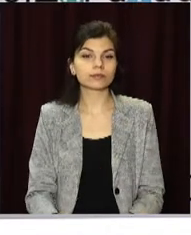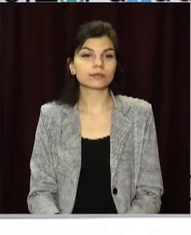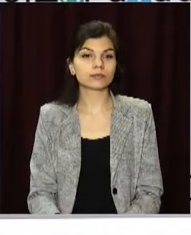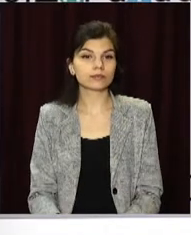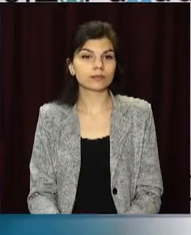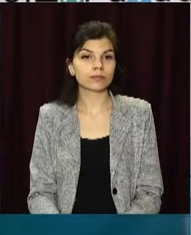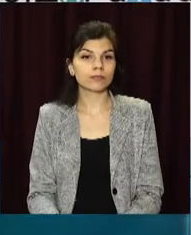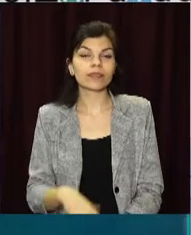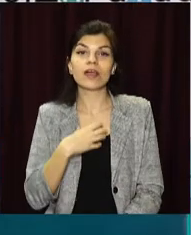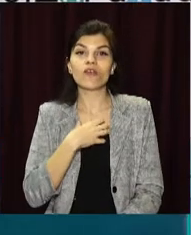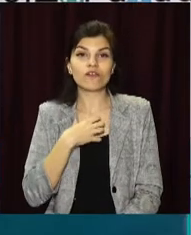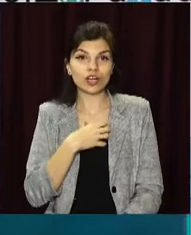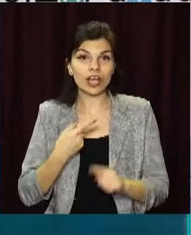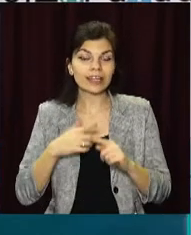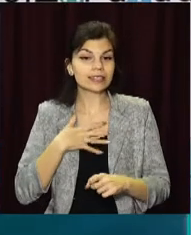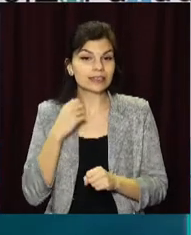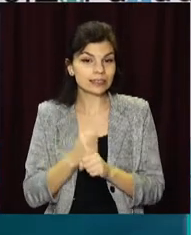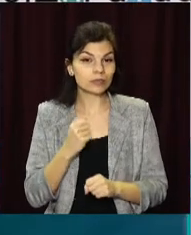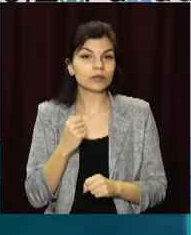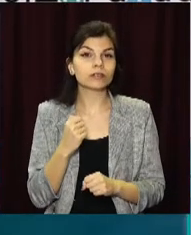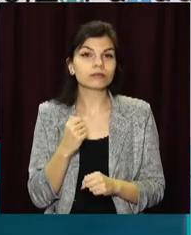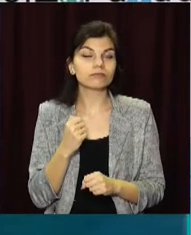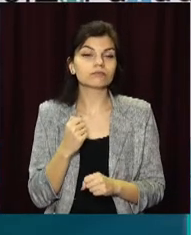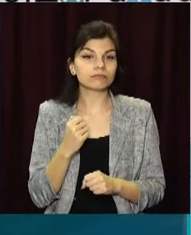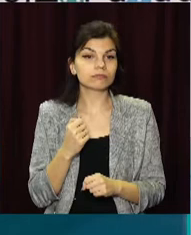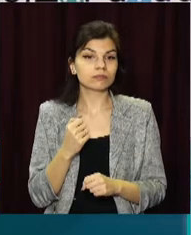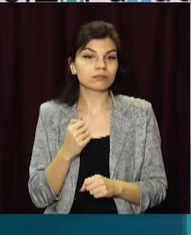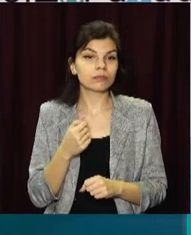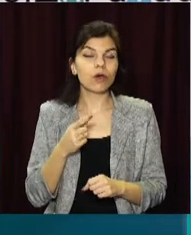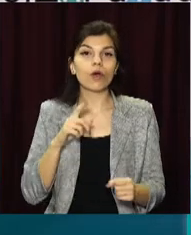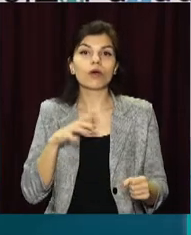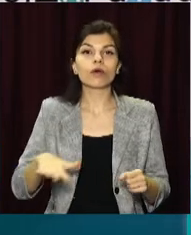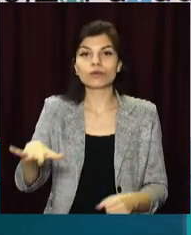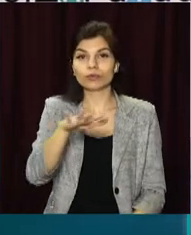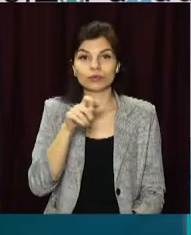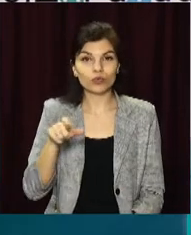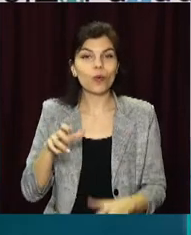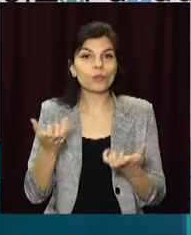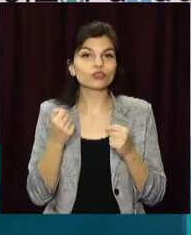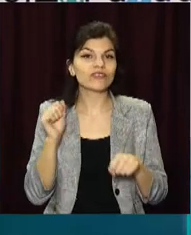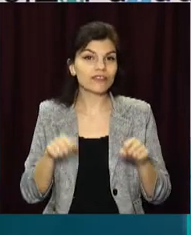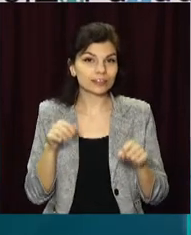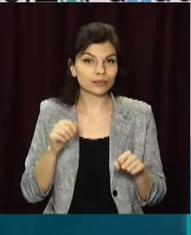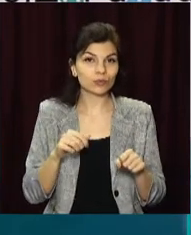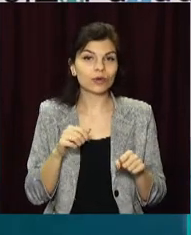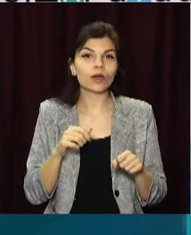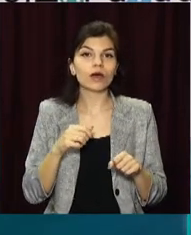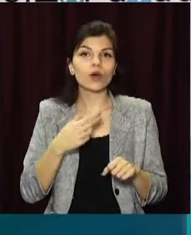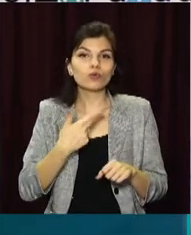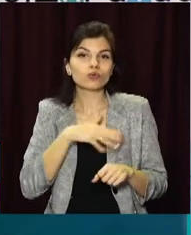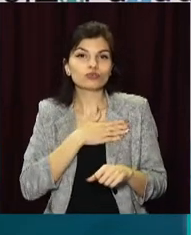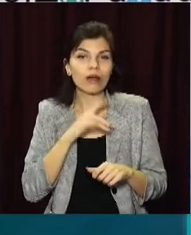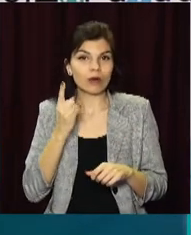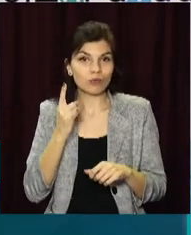Важность этой дисциплины в первую очередь в том, что общество получает возможность привить в душе ребенка в